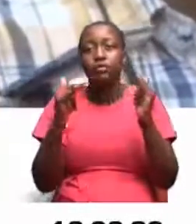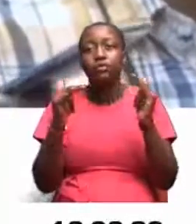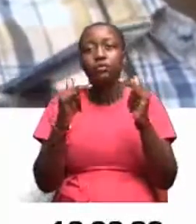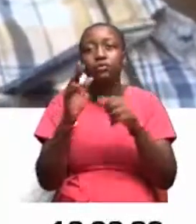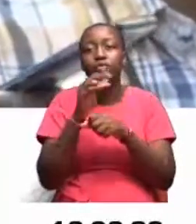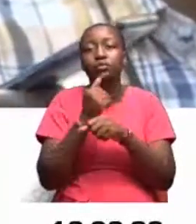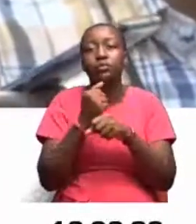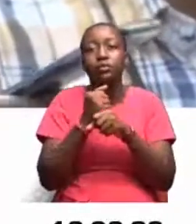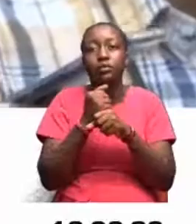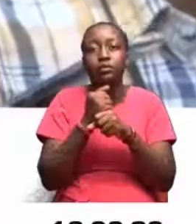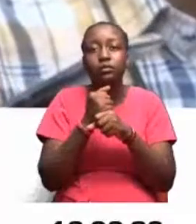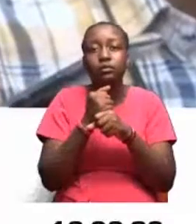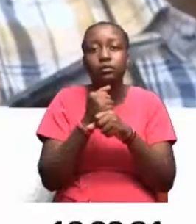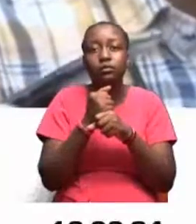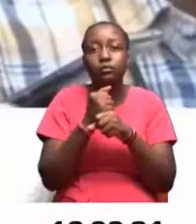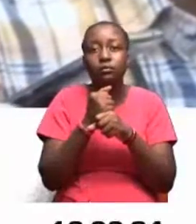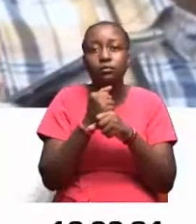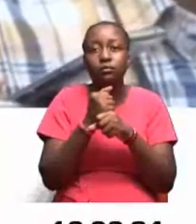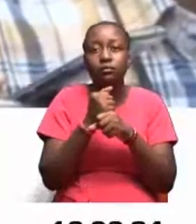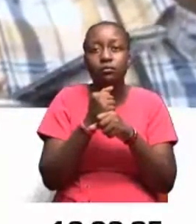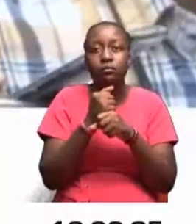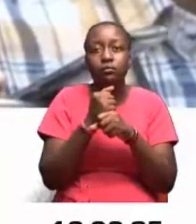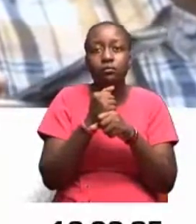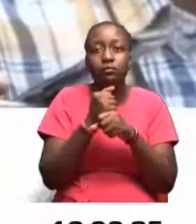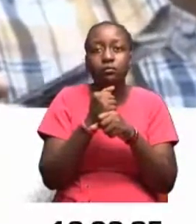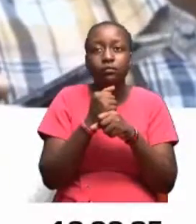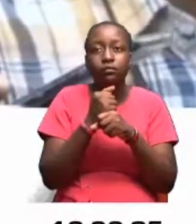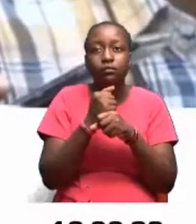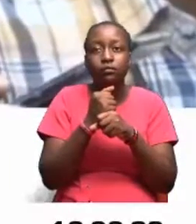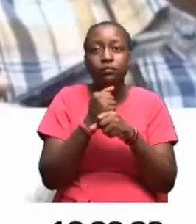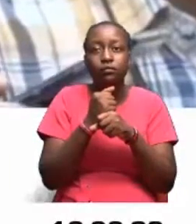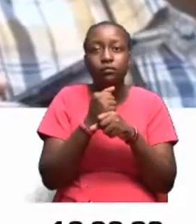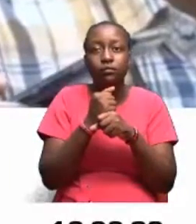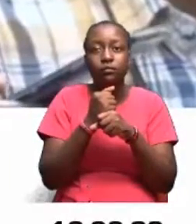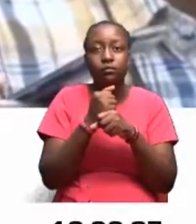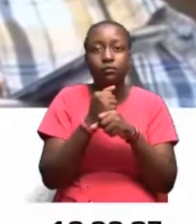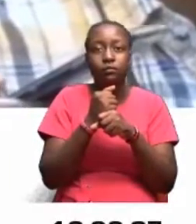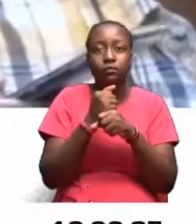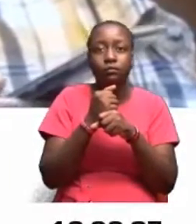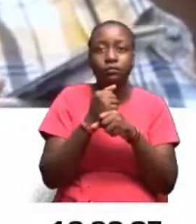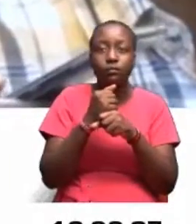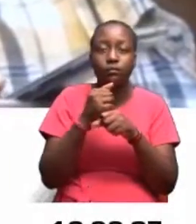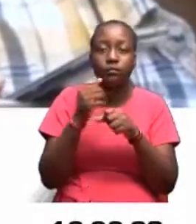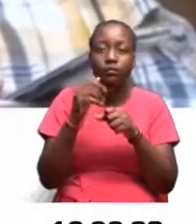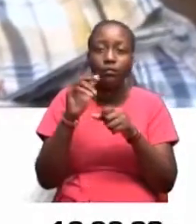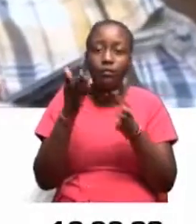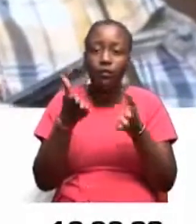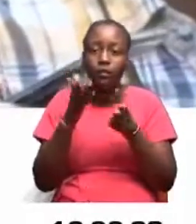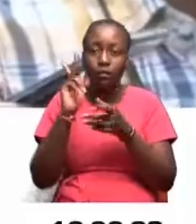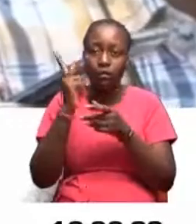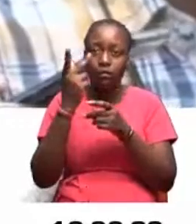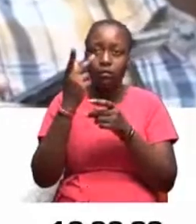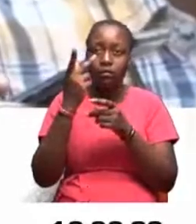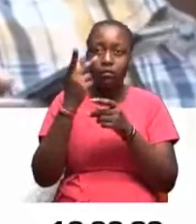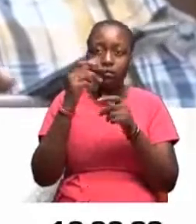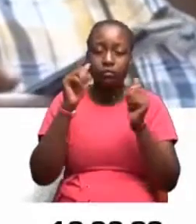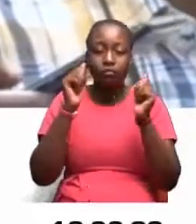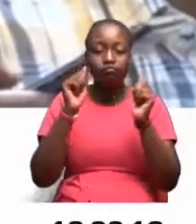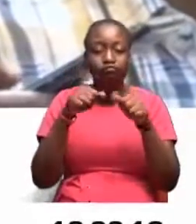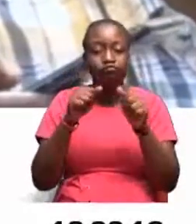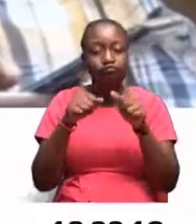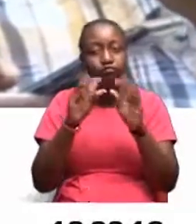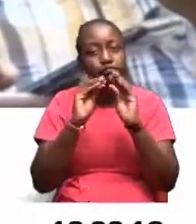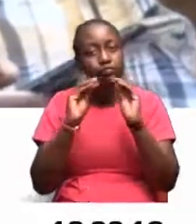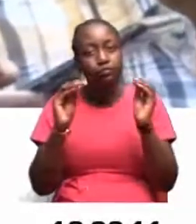appear these are like Guantanamo Bay style camps in Kenya, and we cannot allow such facilities